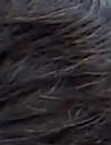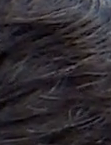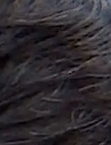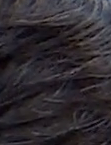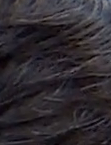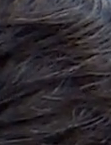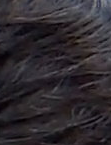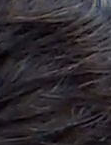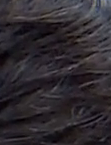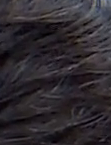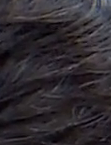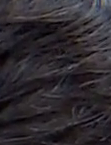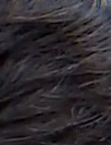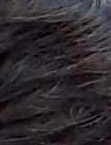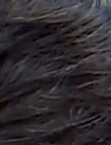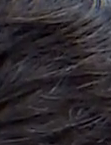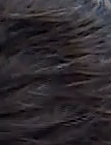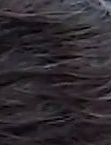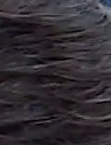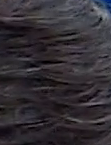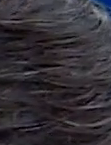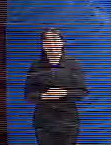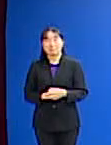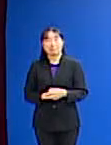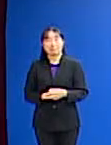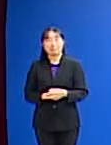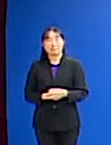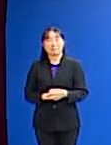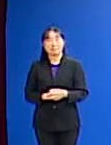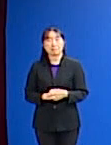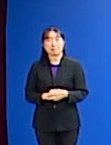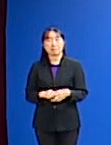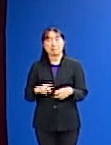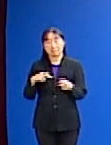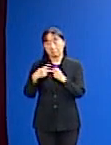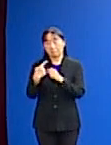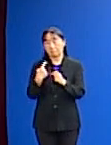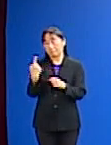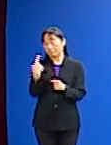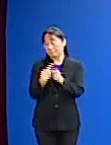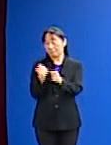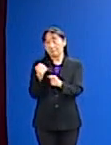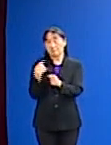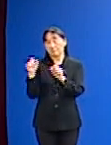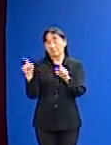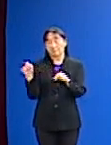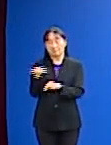8个多月，也使目前台湾累计死亡增加到8人。新唐人胡宗翰、刘姿莹台报道。